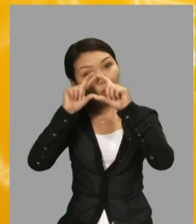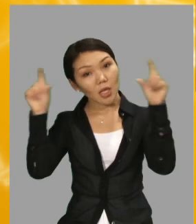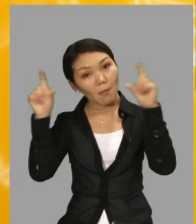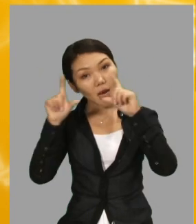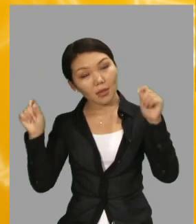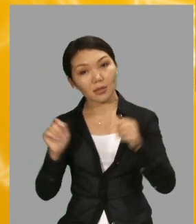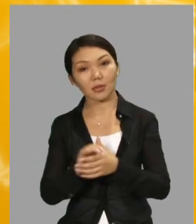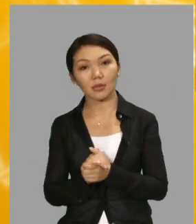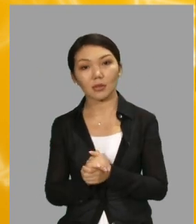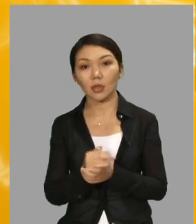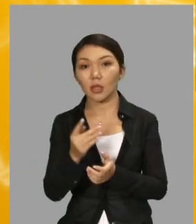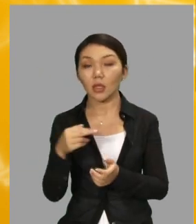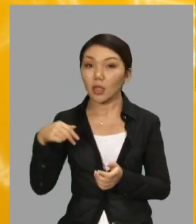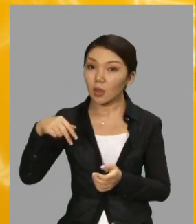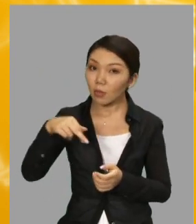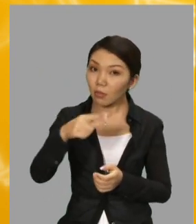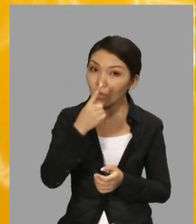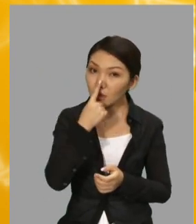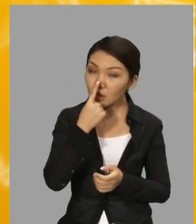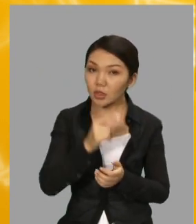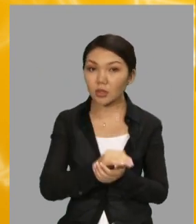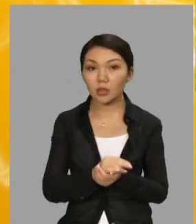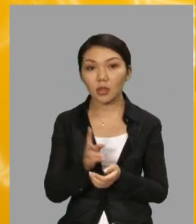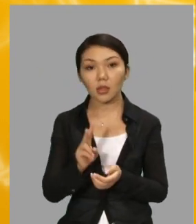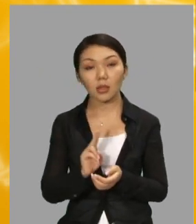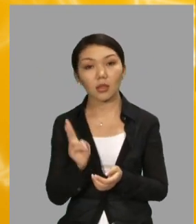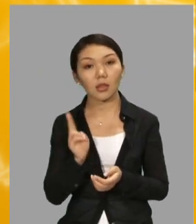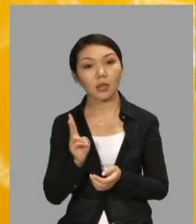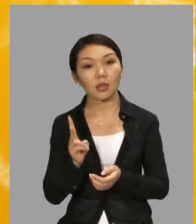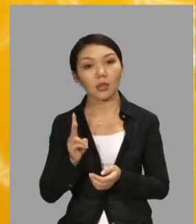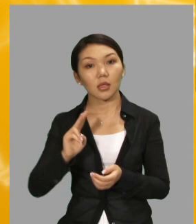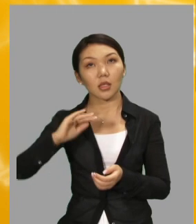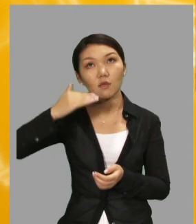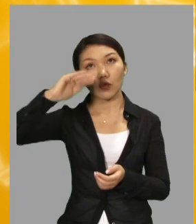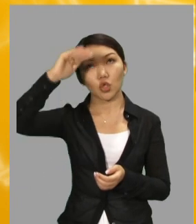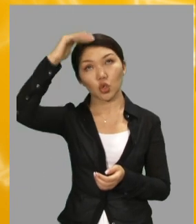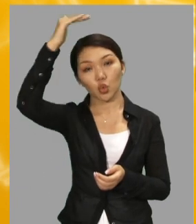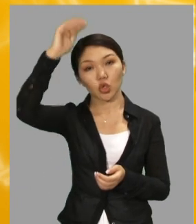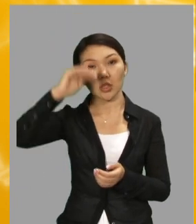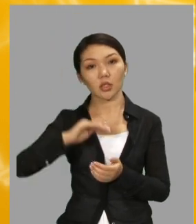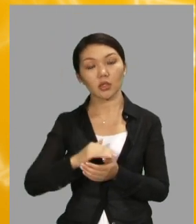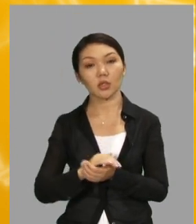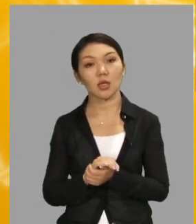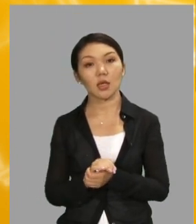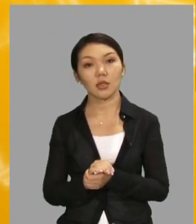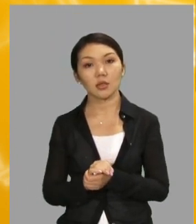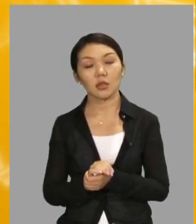и подошли к движущейся вверх лестнице, которая